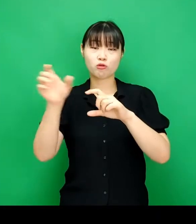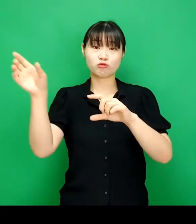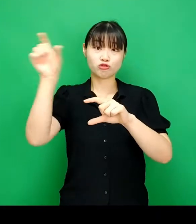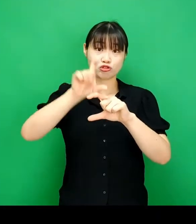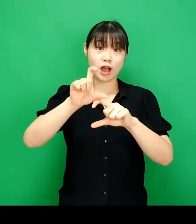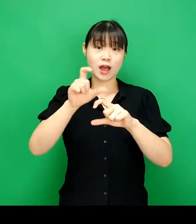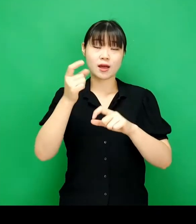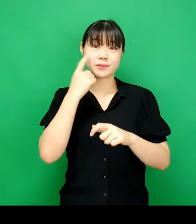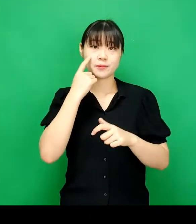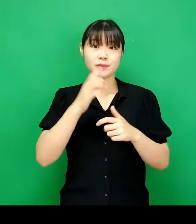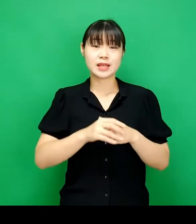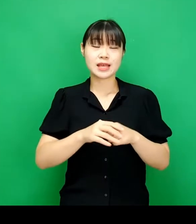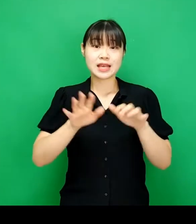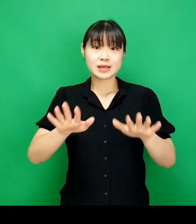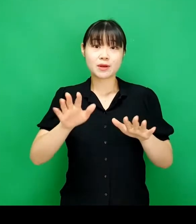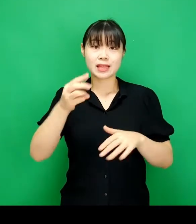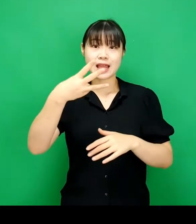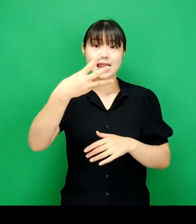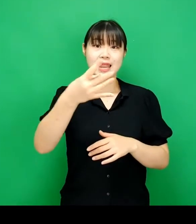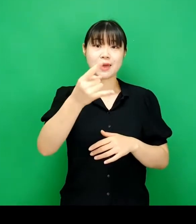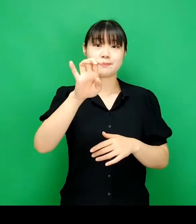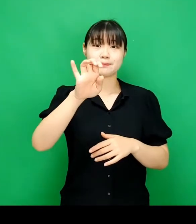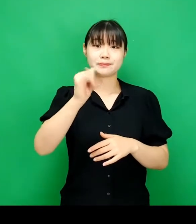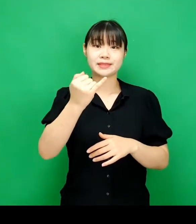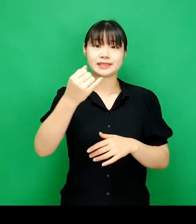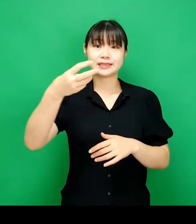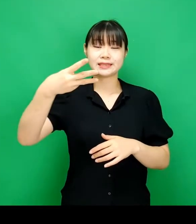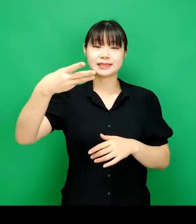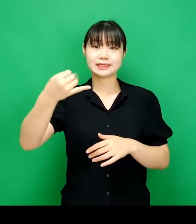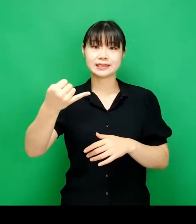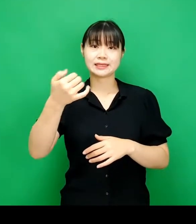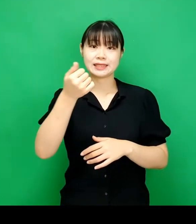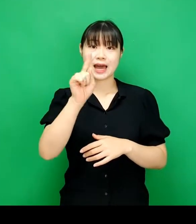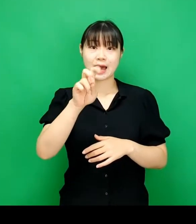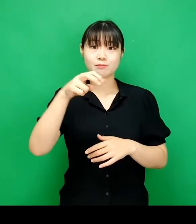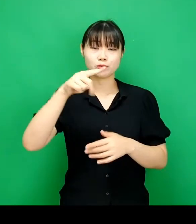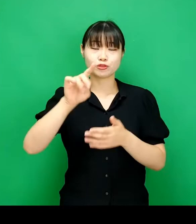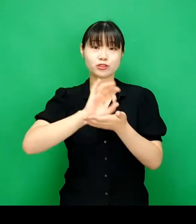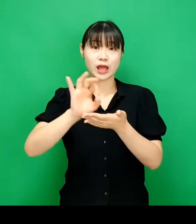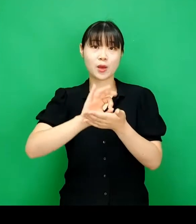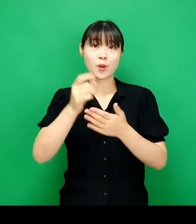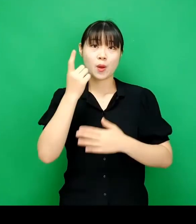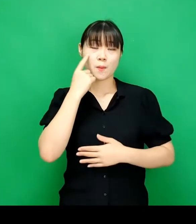열을 한 개 더 추가합니다. 이번에는 left 함수를 써보겠습니다.